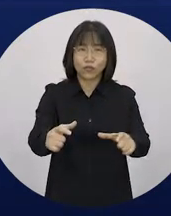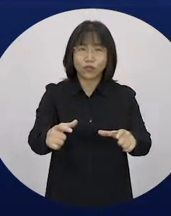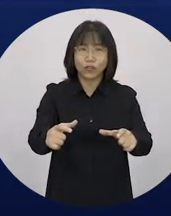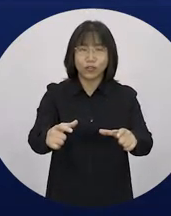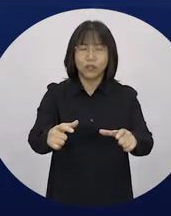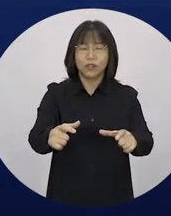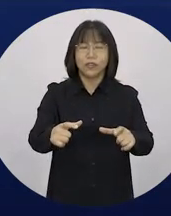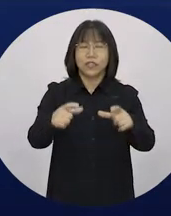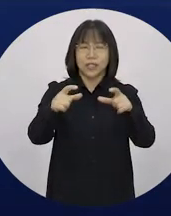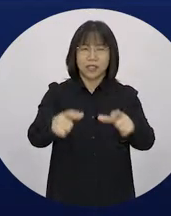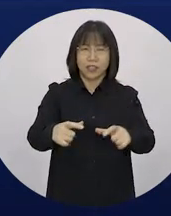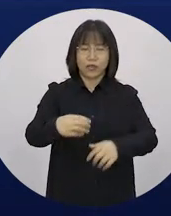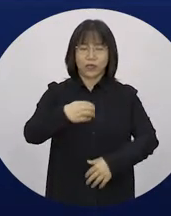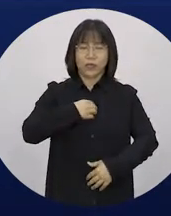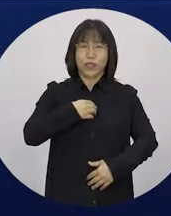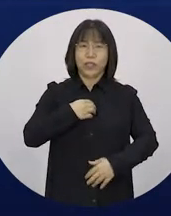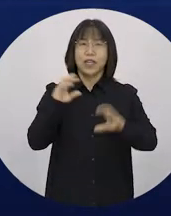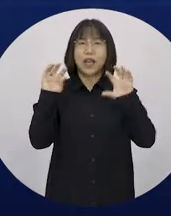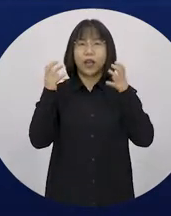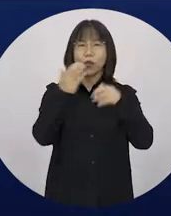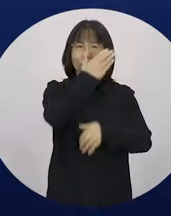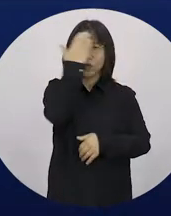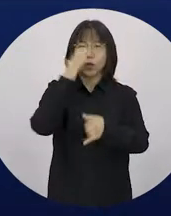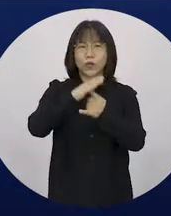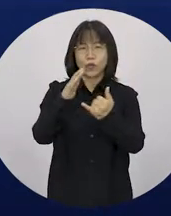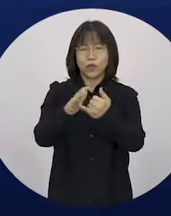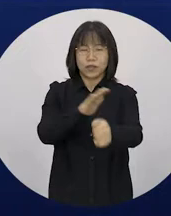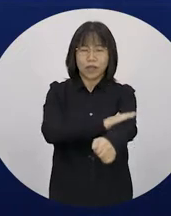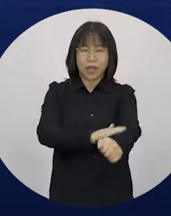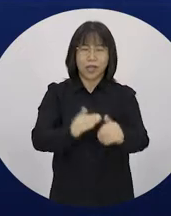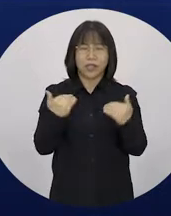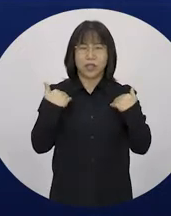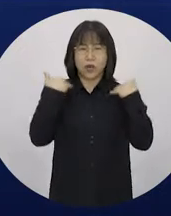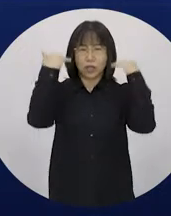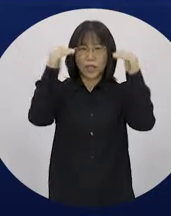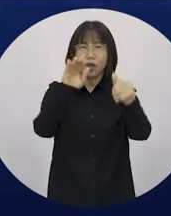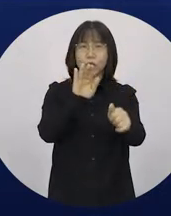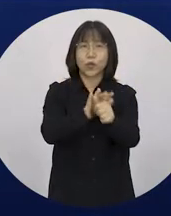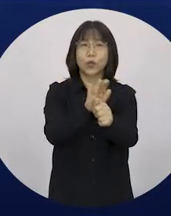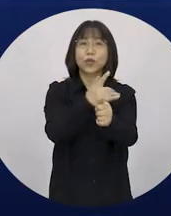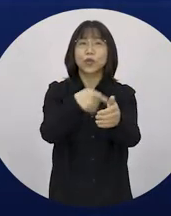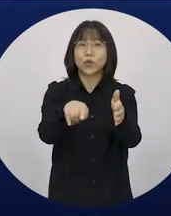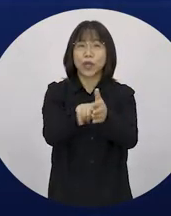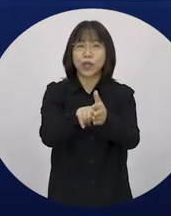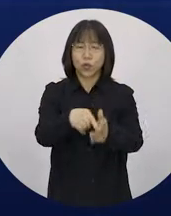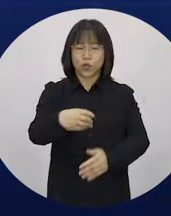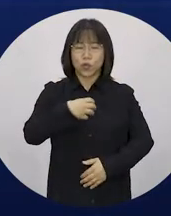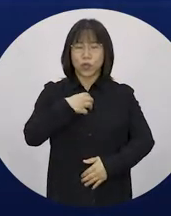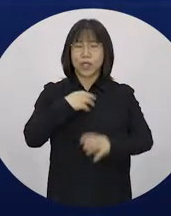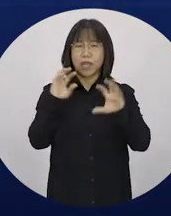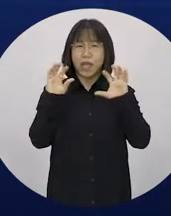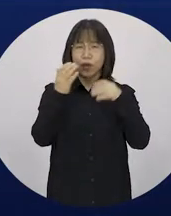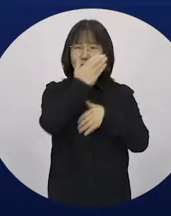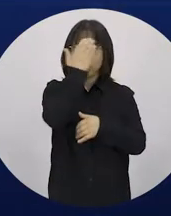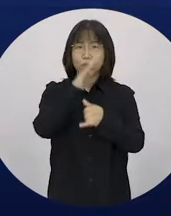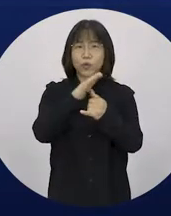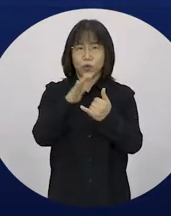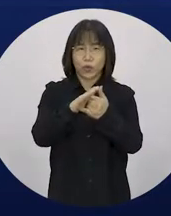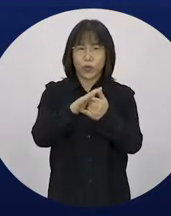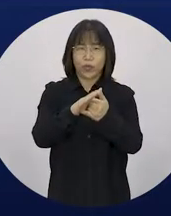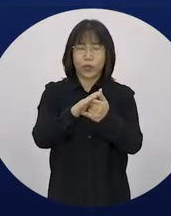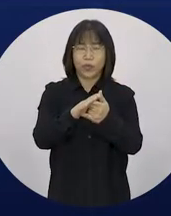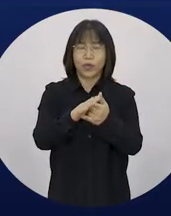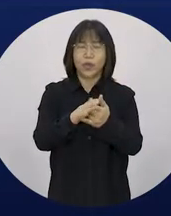강서구가 지역 내 위기 아동과 청소년들의 건강한 성장을 돕기 위한 위기 아동 청소년 대응 안내서 를